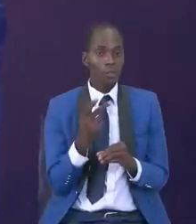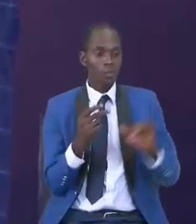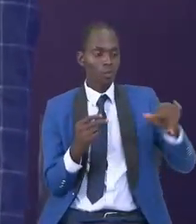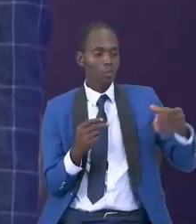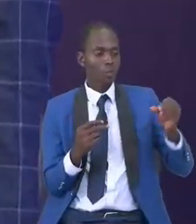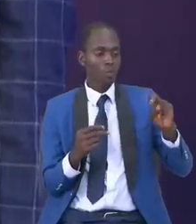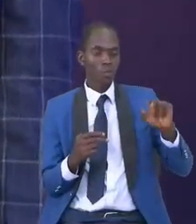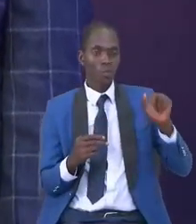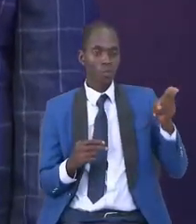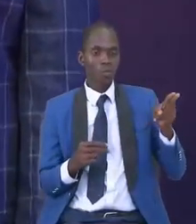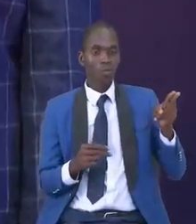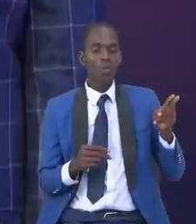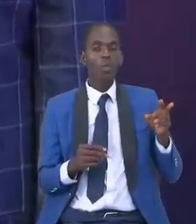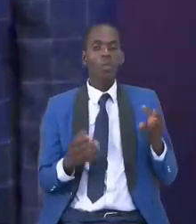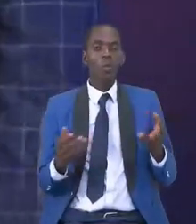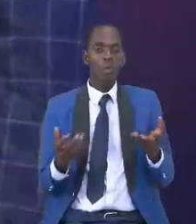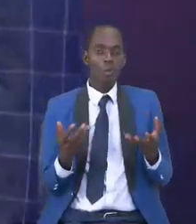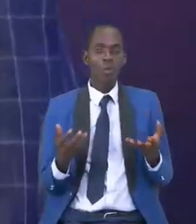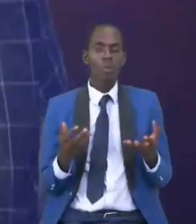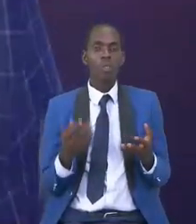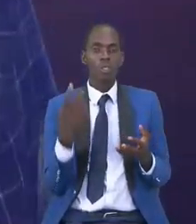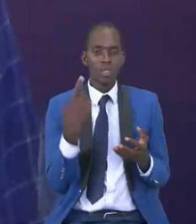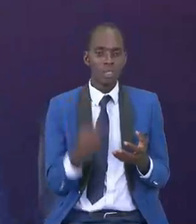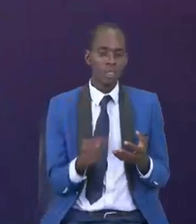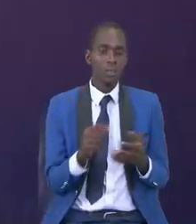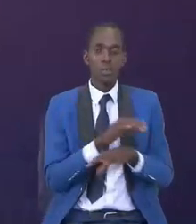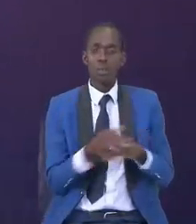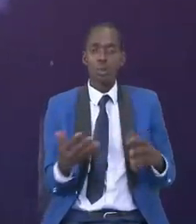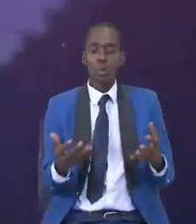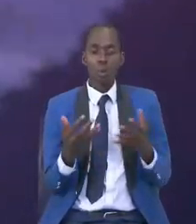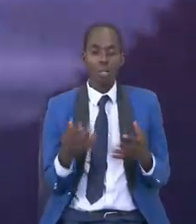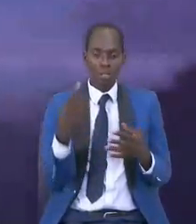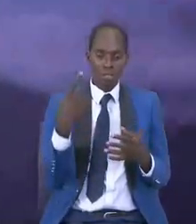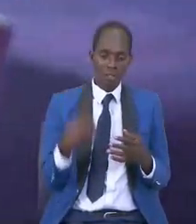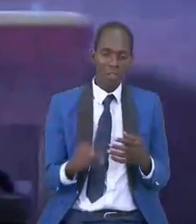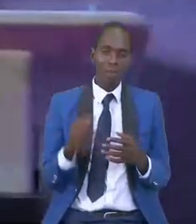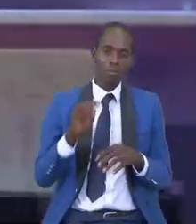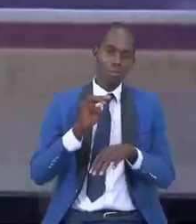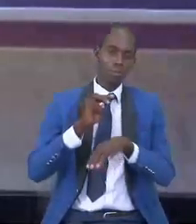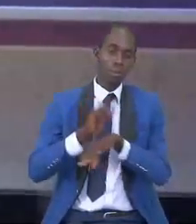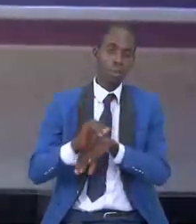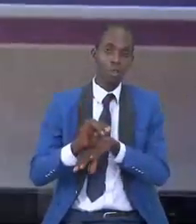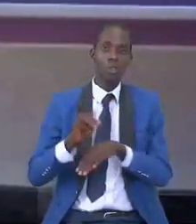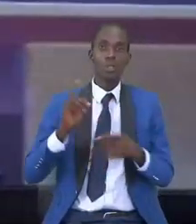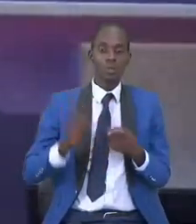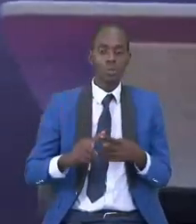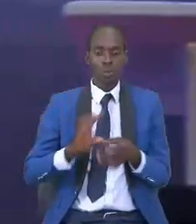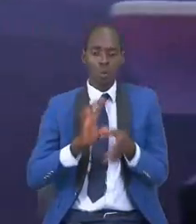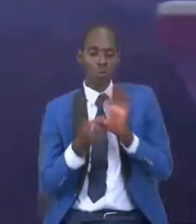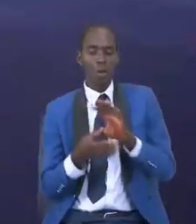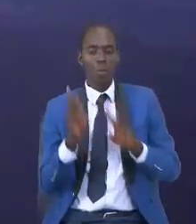ministère convertisse les Ninivites. C'est pourquoi il fuyait. Et maintenant, les gens vers qui il est allé,